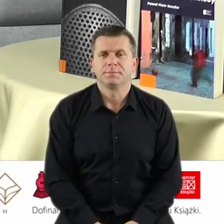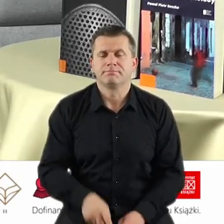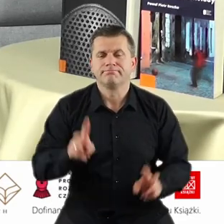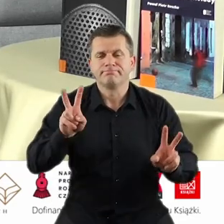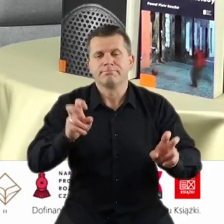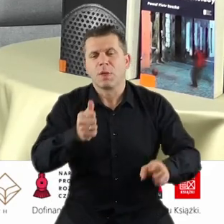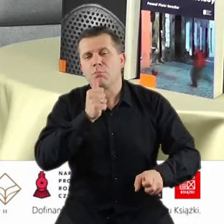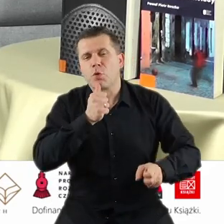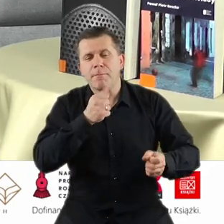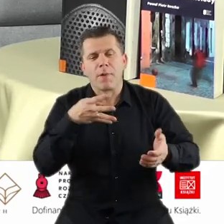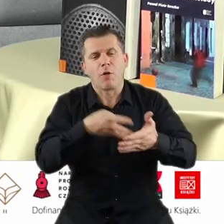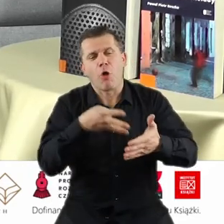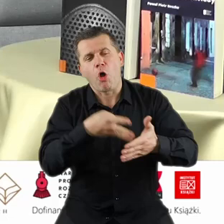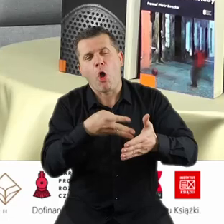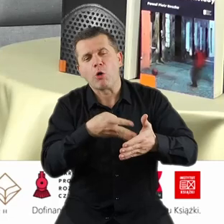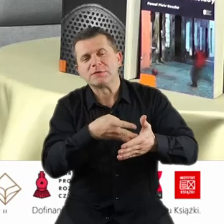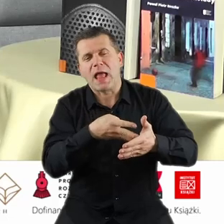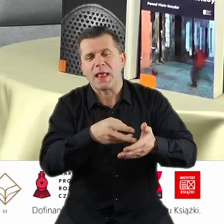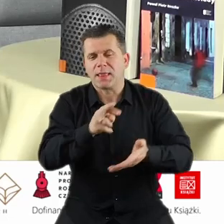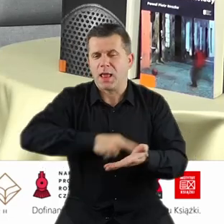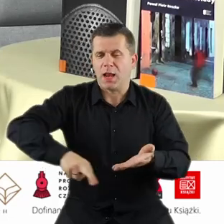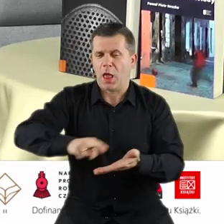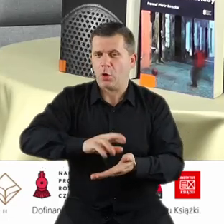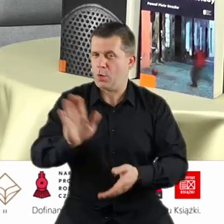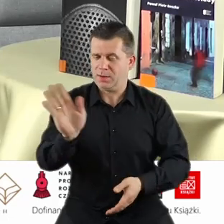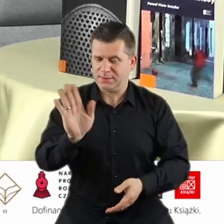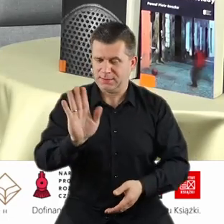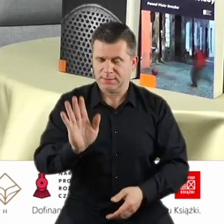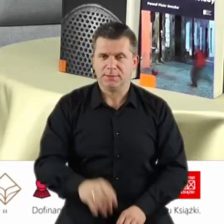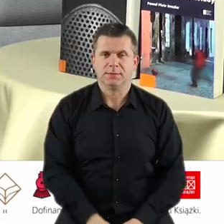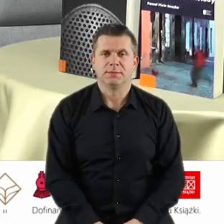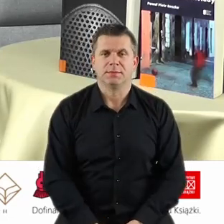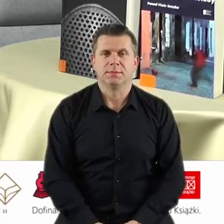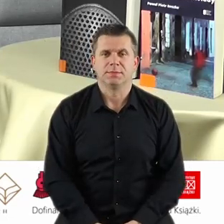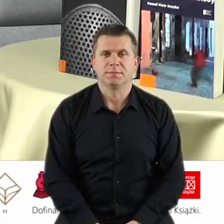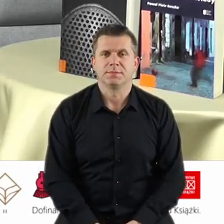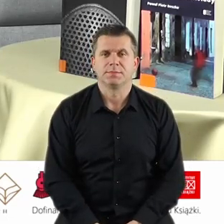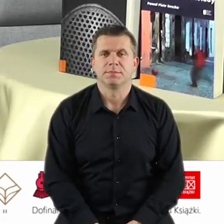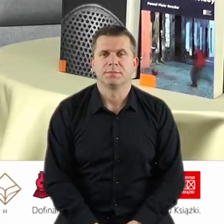jest to próba oceny regionu, chciałem zaznaczyć, i też